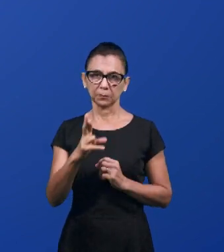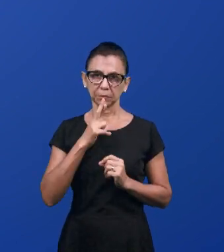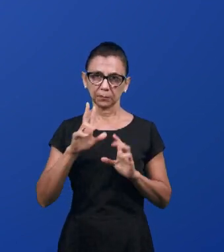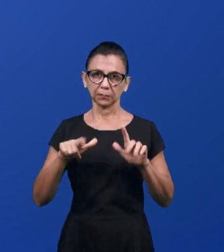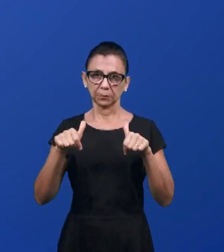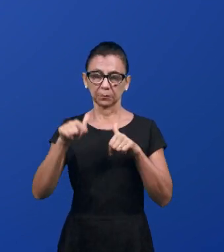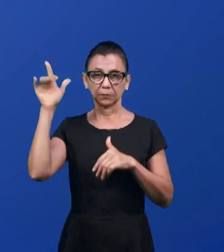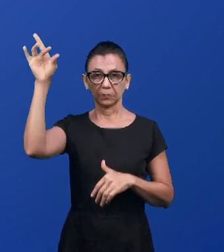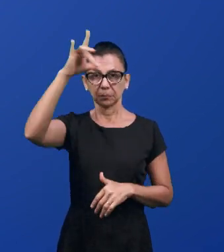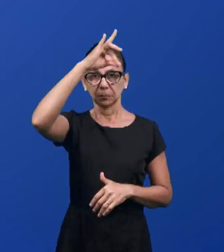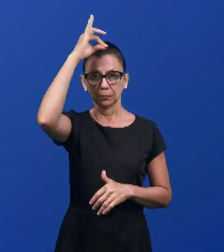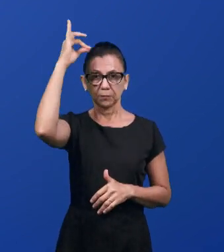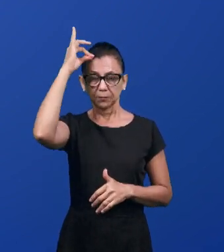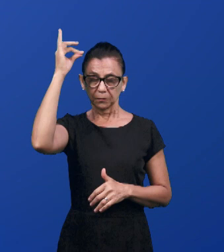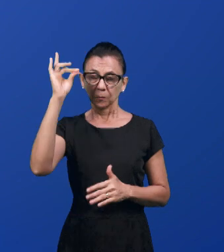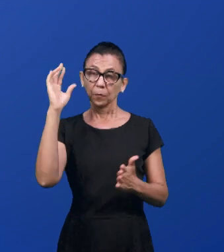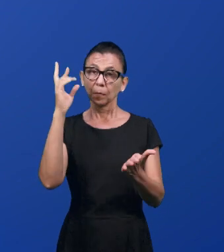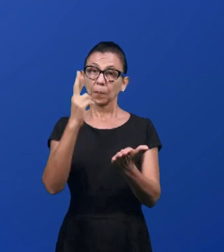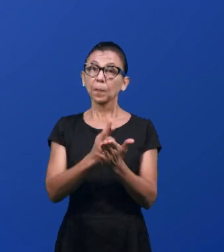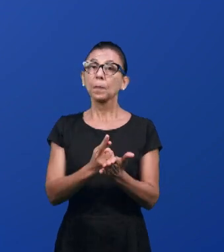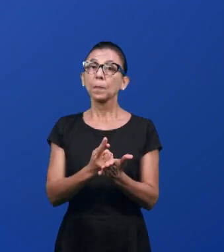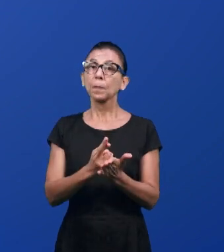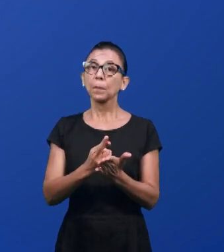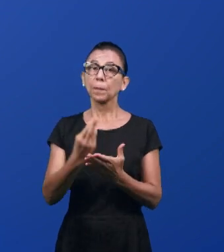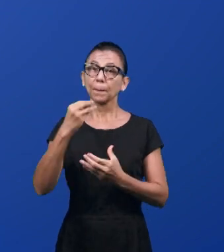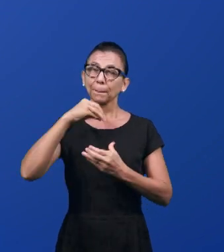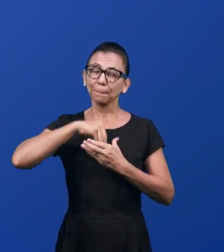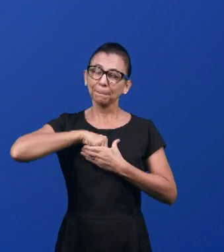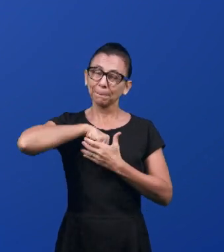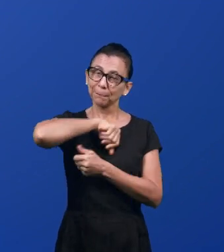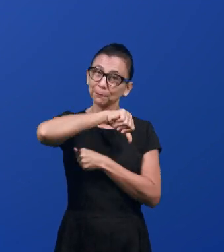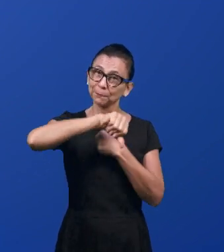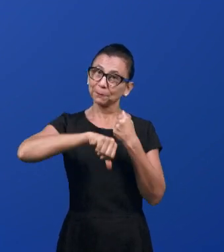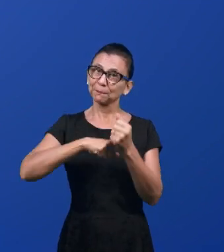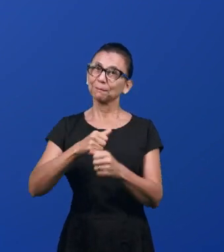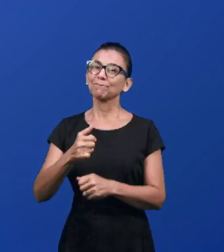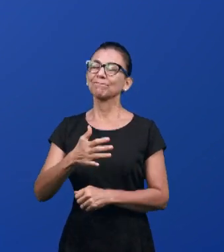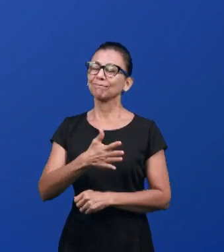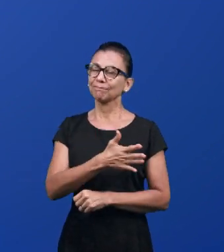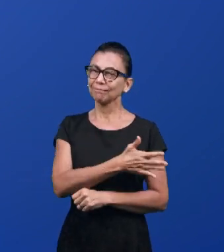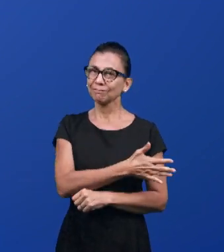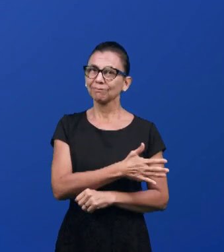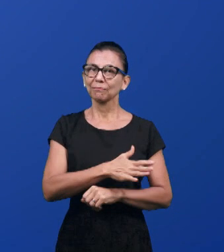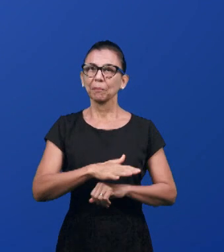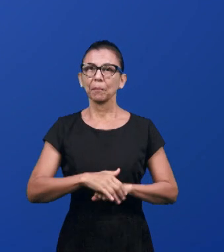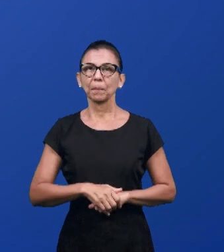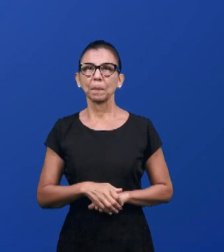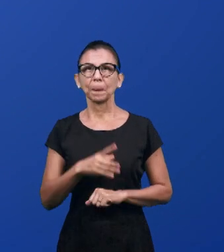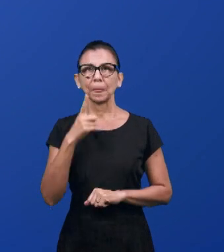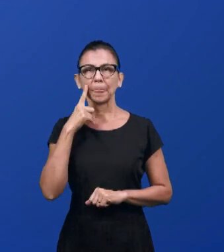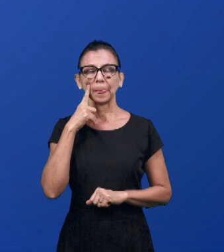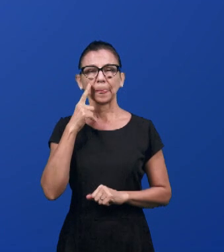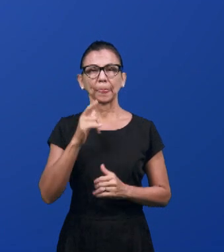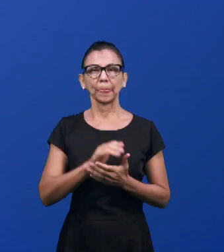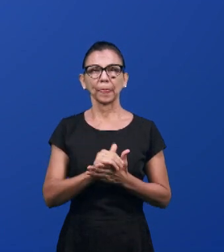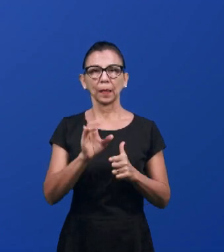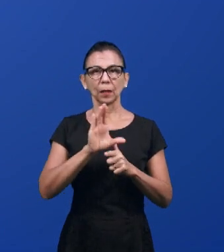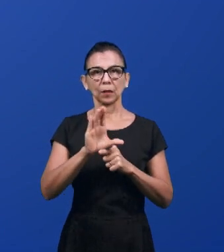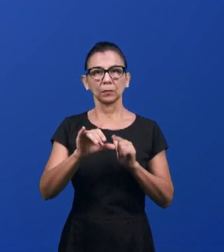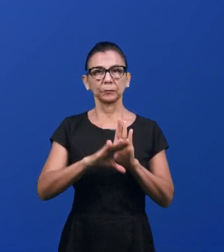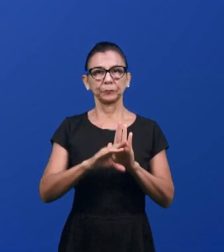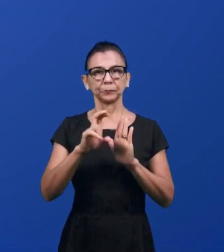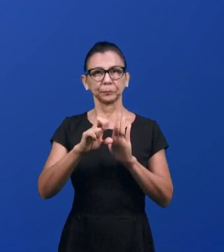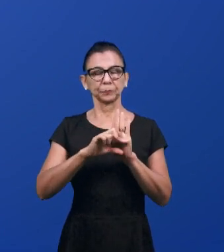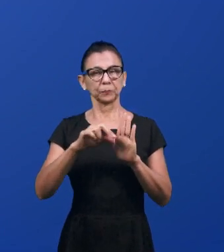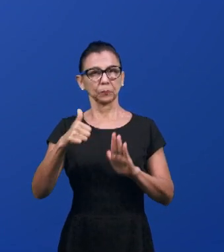comme résultat, c'est la transformation de vie, lequel nous voyons dans le livre de Corinthiens, chapitre 5, verset